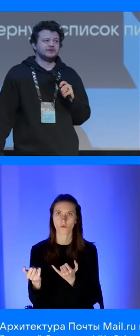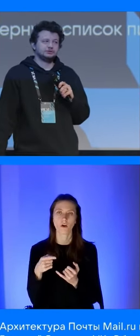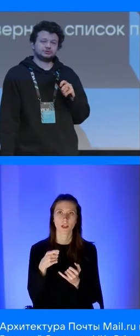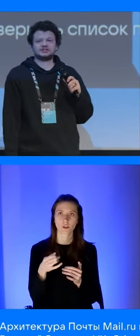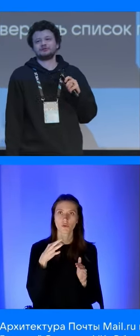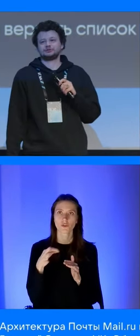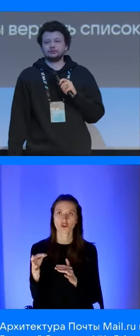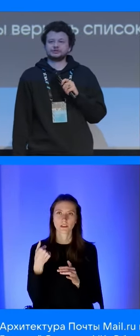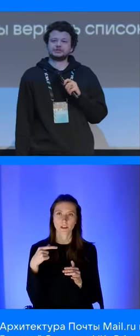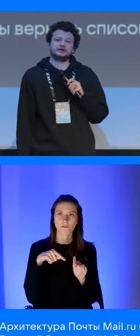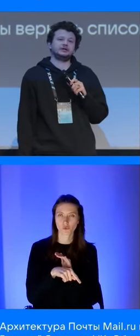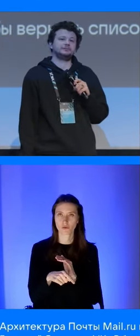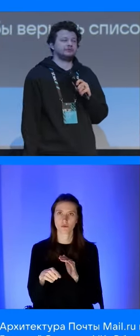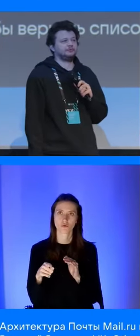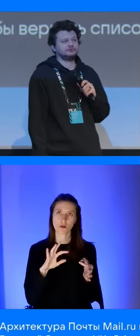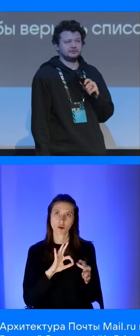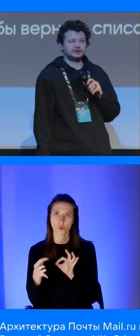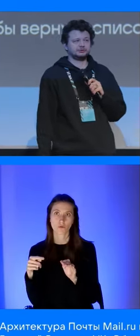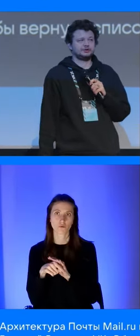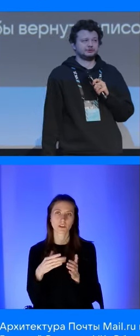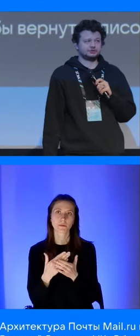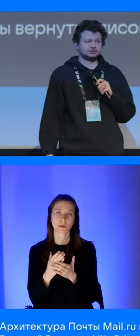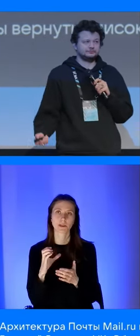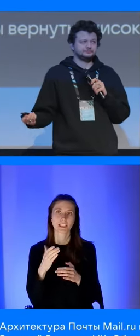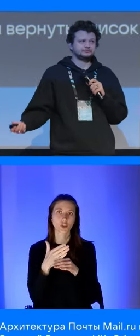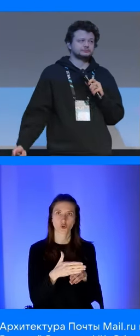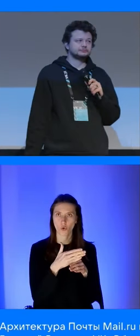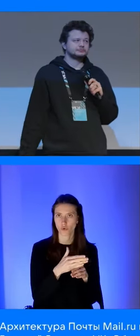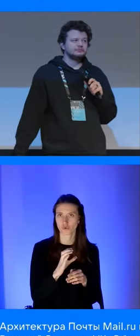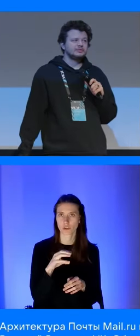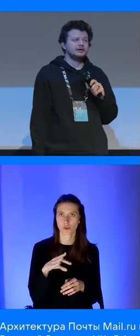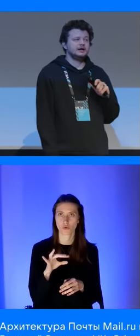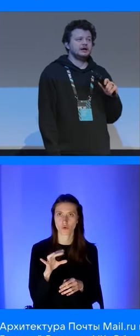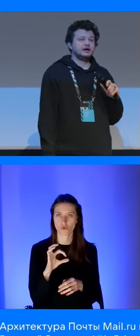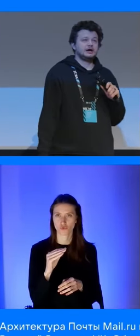внутри. Тот же самый storage или профиль пользователя, про который я еще расскажу.